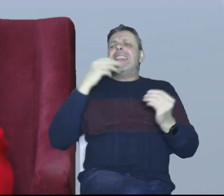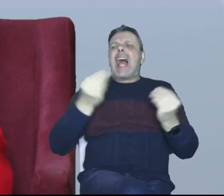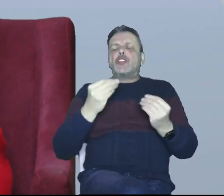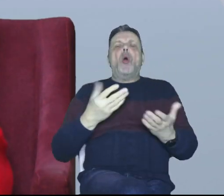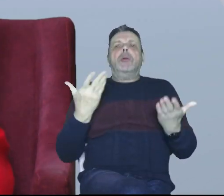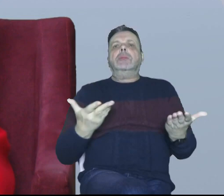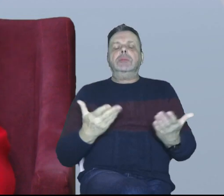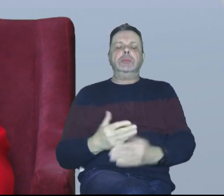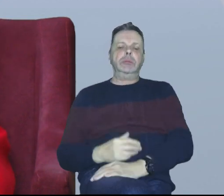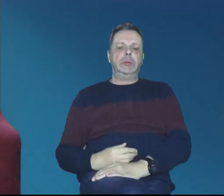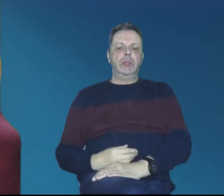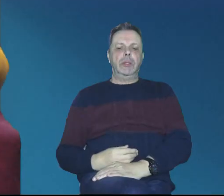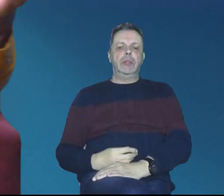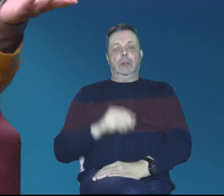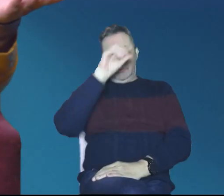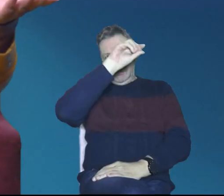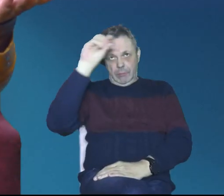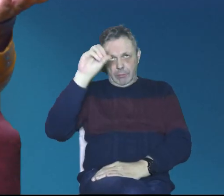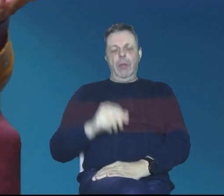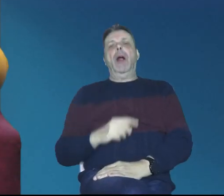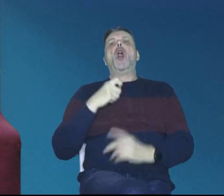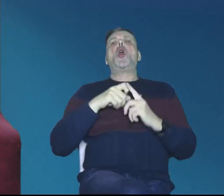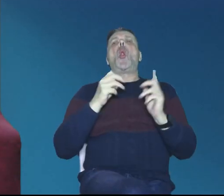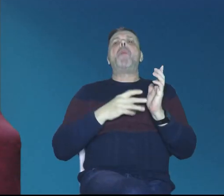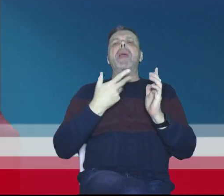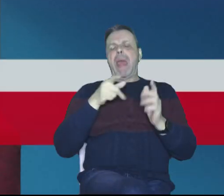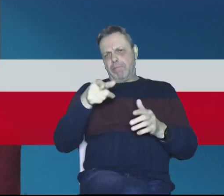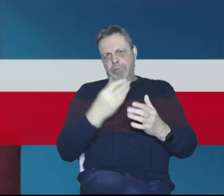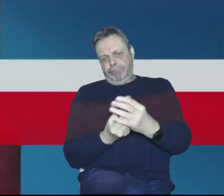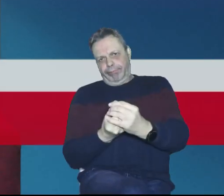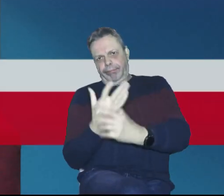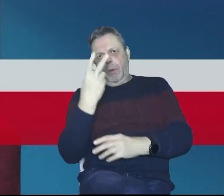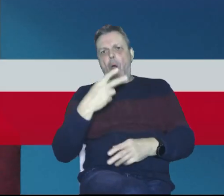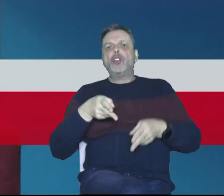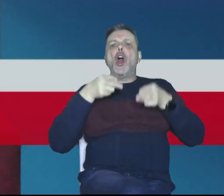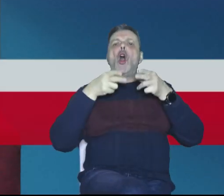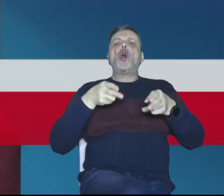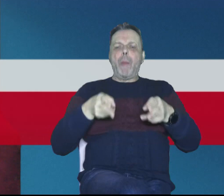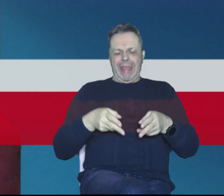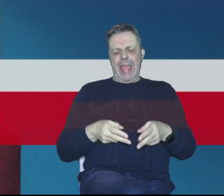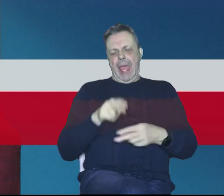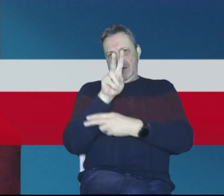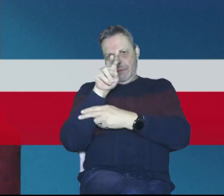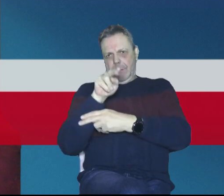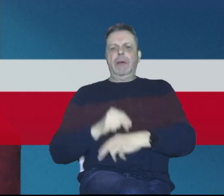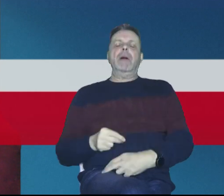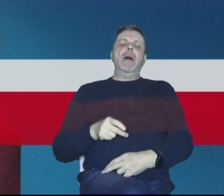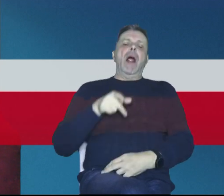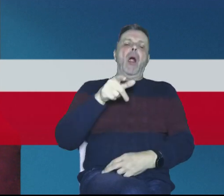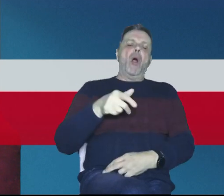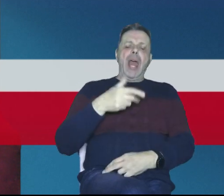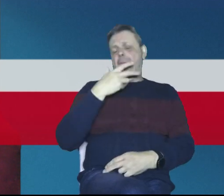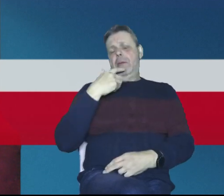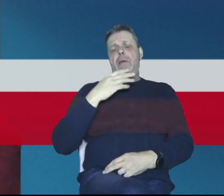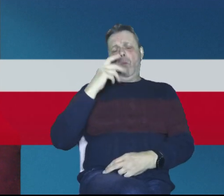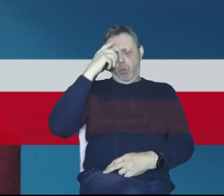baš naziv Kolumbine? Pa da onda krenemo prvo sa nazivom Kolumbine. Mm-hmm. Naziv Kolumbina u stvari potječe od komedije dell'arte, a